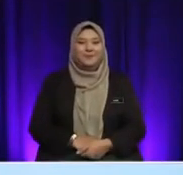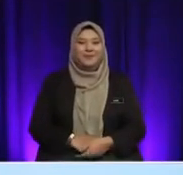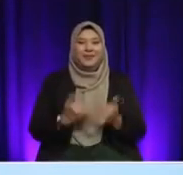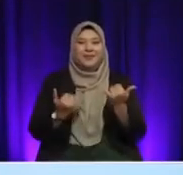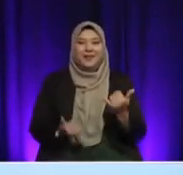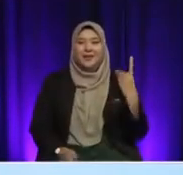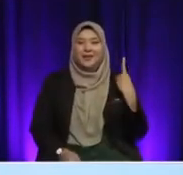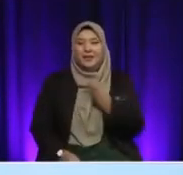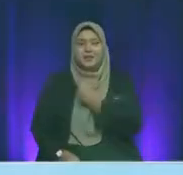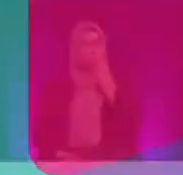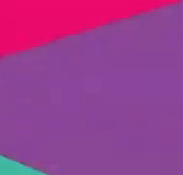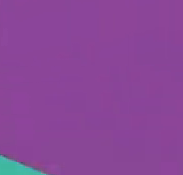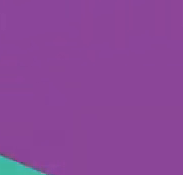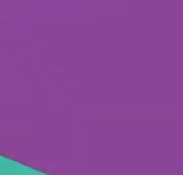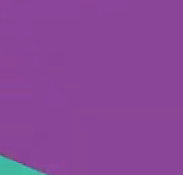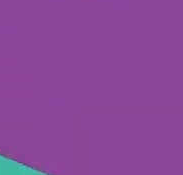hari ini.